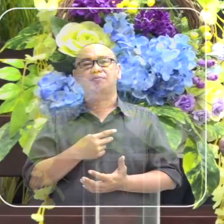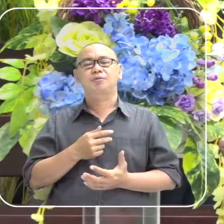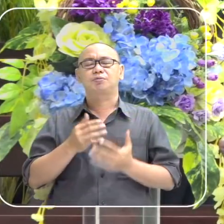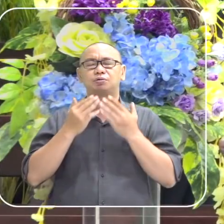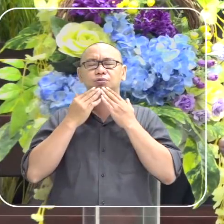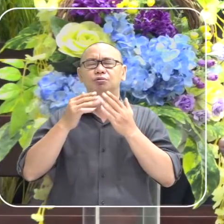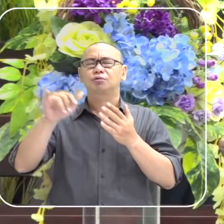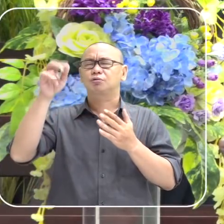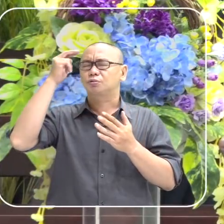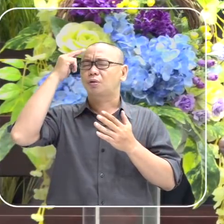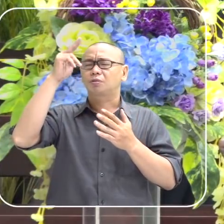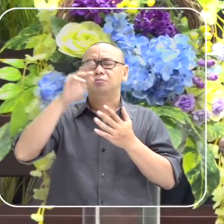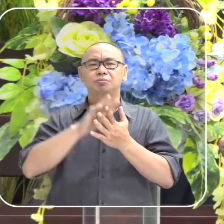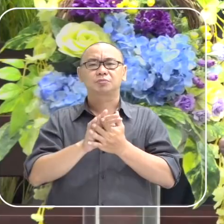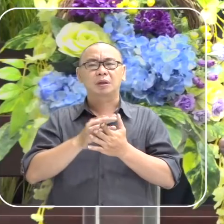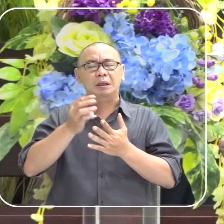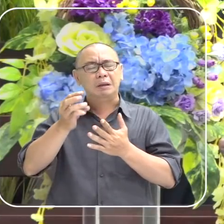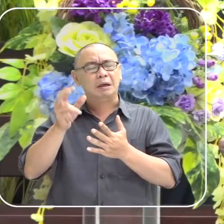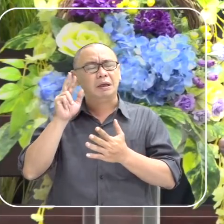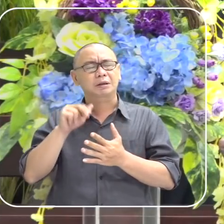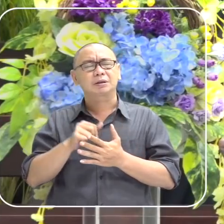Kami bersyukur Tuhan, jika sebentar lagi